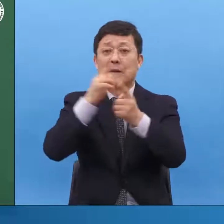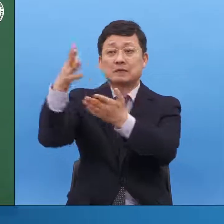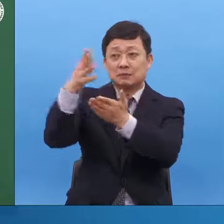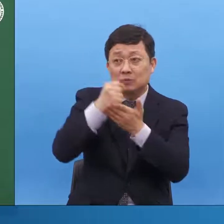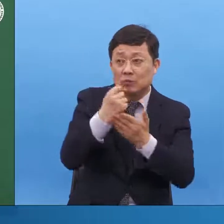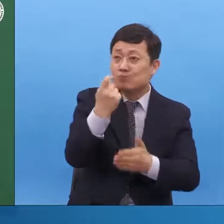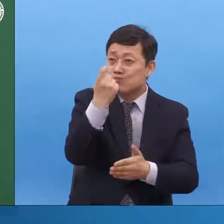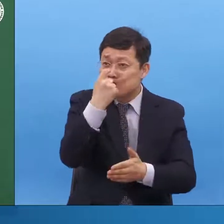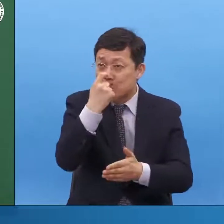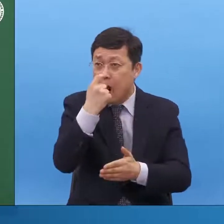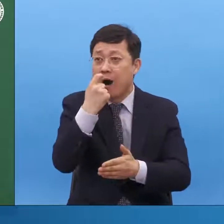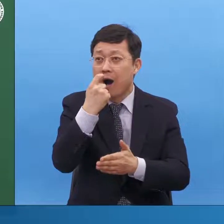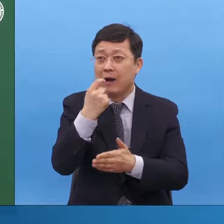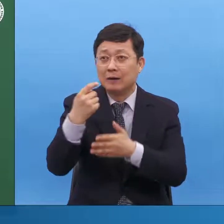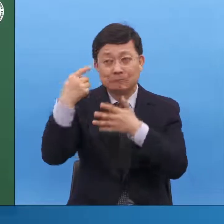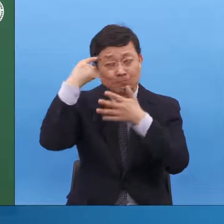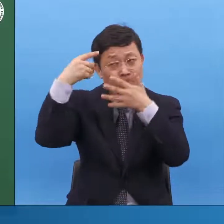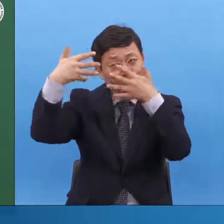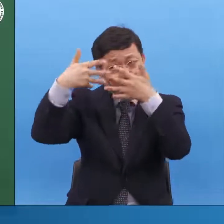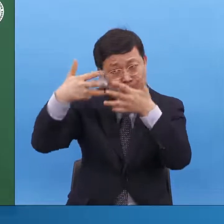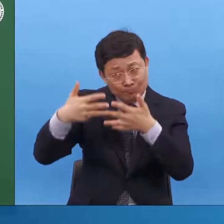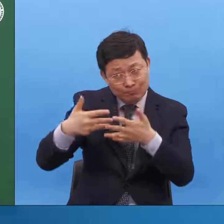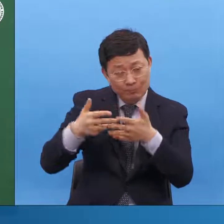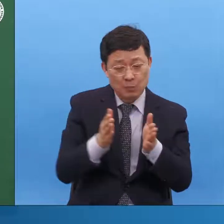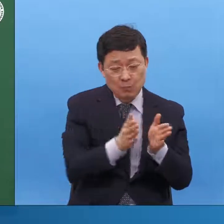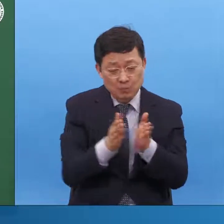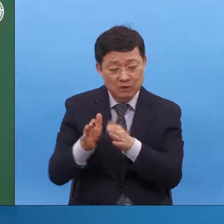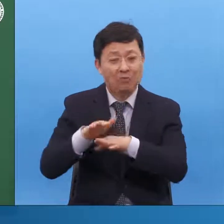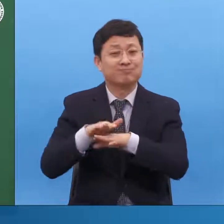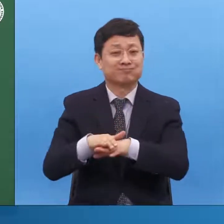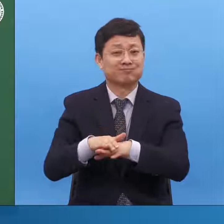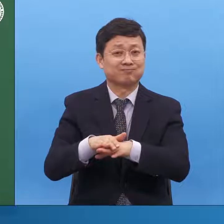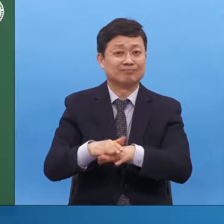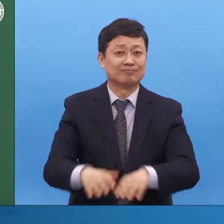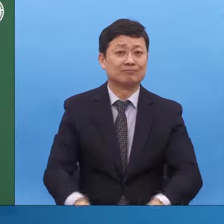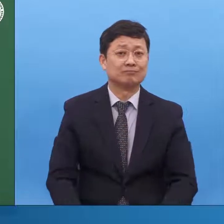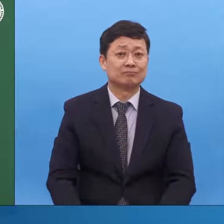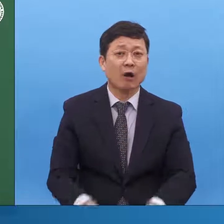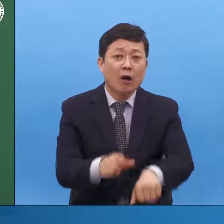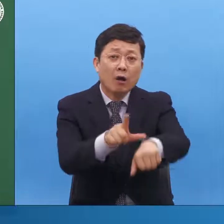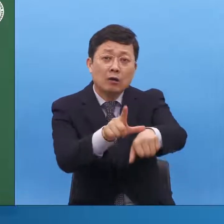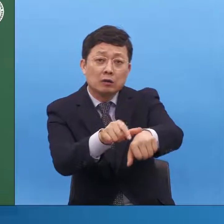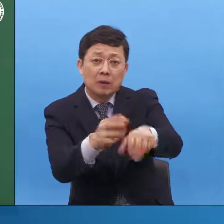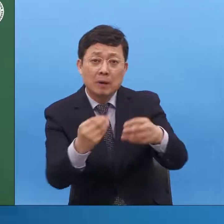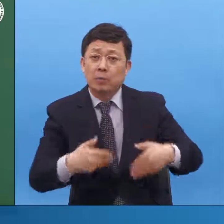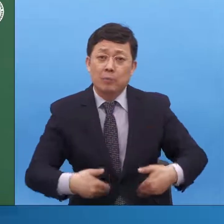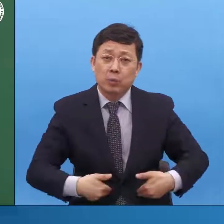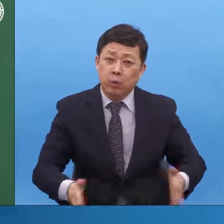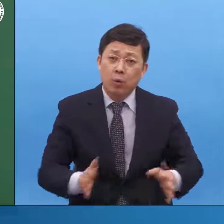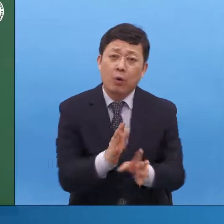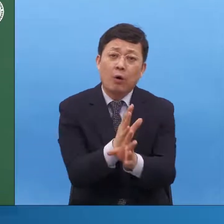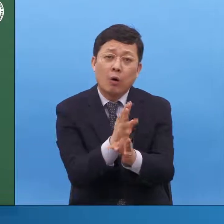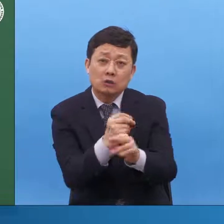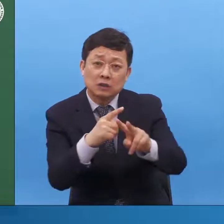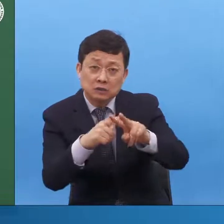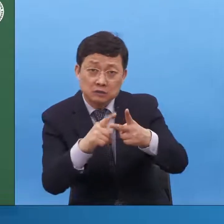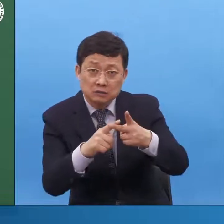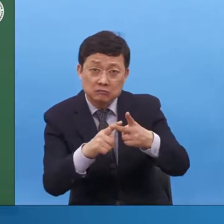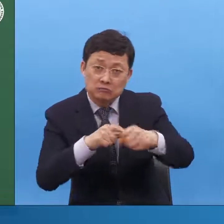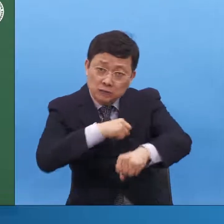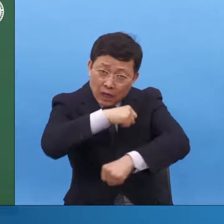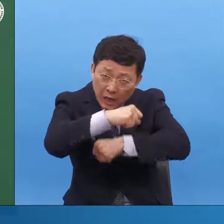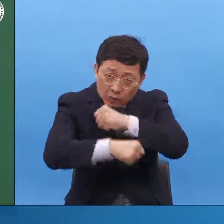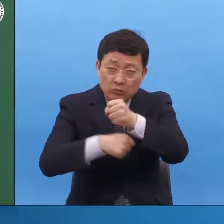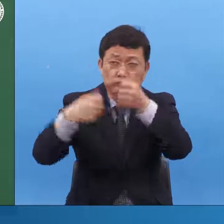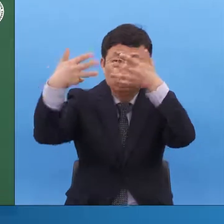this anywhere else. That's why we hold to the word. 이거는 시간이 별도로 내는 게 아니기 때문에 언제든지 할 수 있어요. And we don't need to make extra